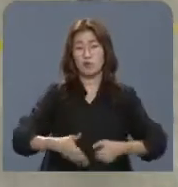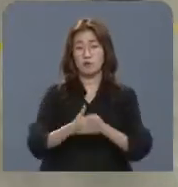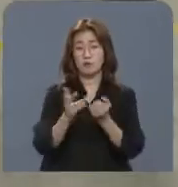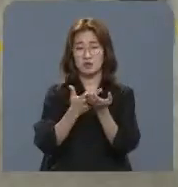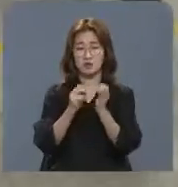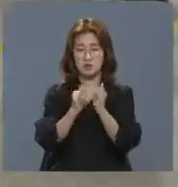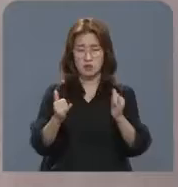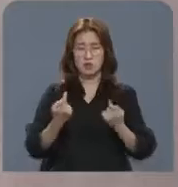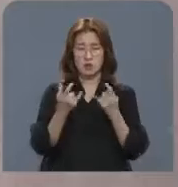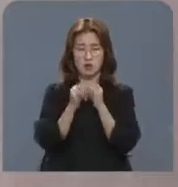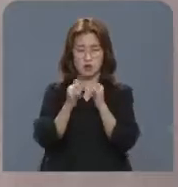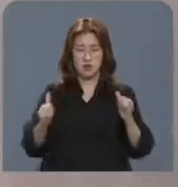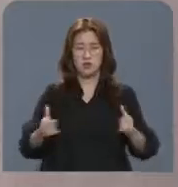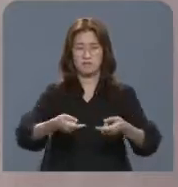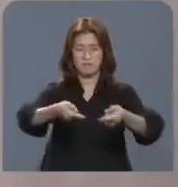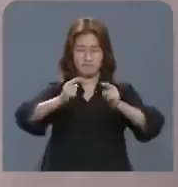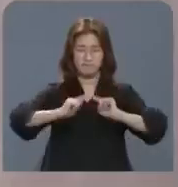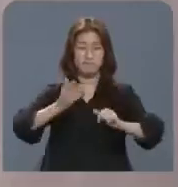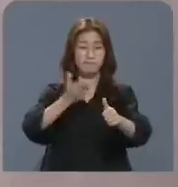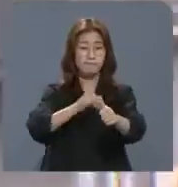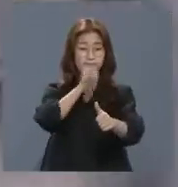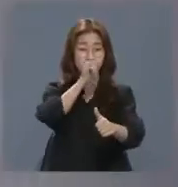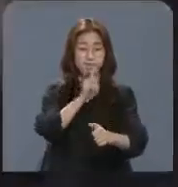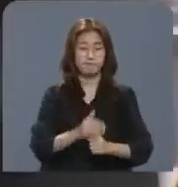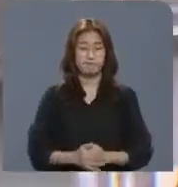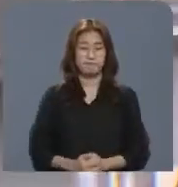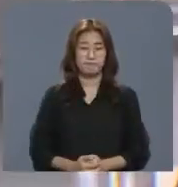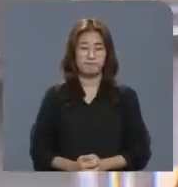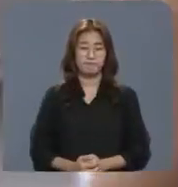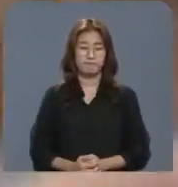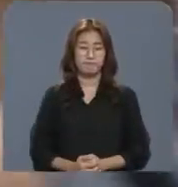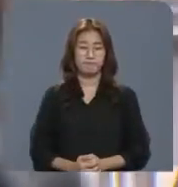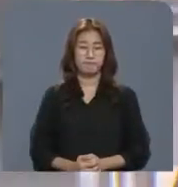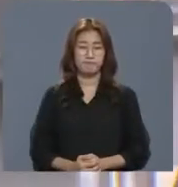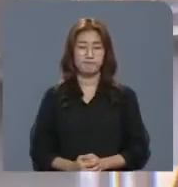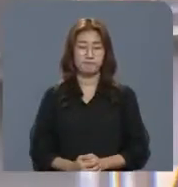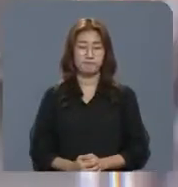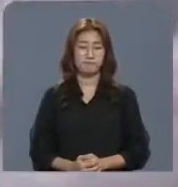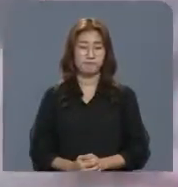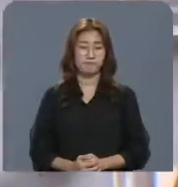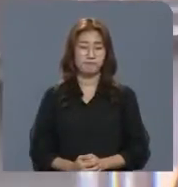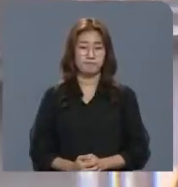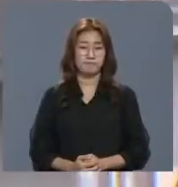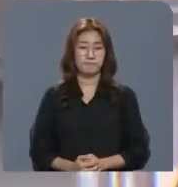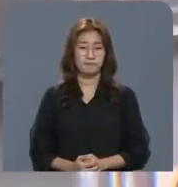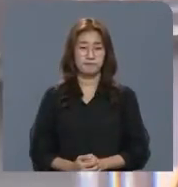도민과 관광객들의 적극적인 참여를 부탁했습니다. KBS 뉴스 이면희입니다.